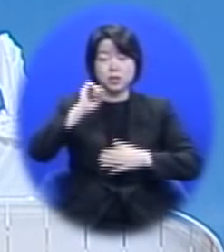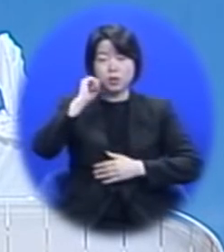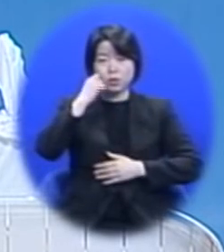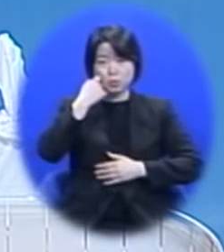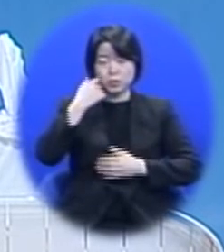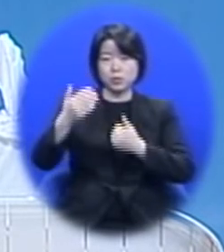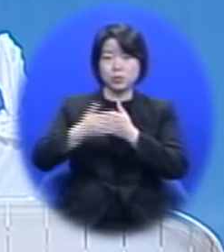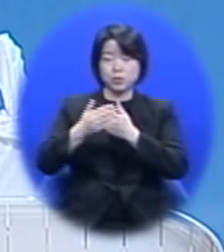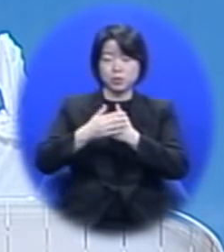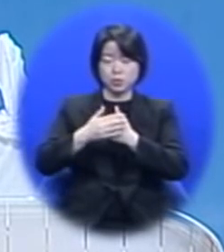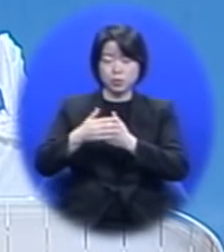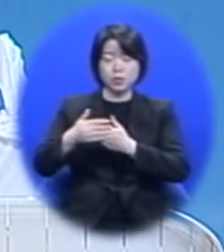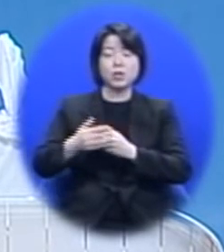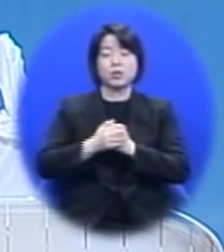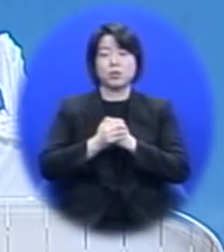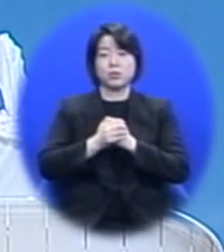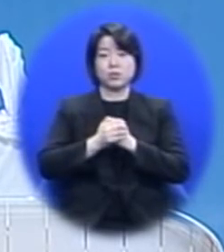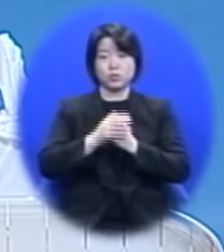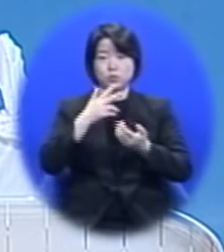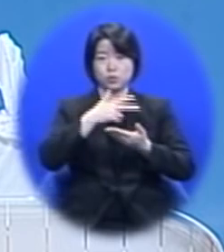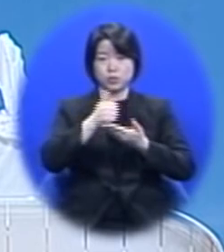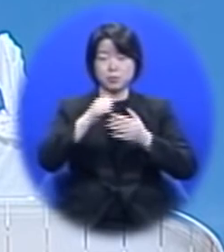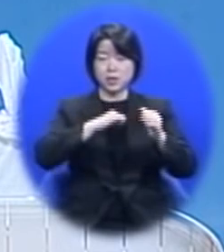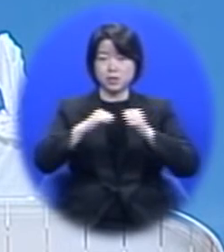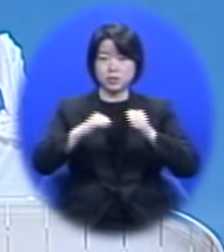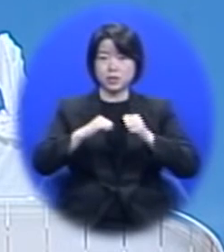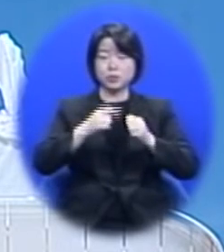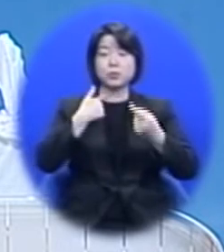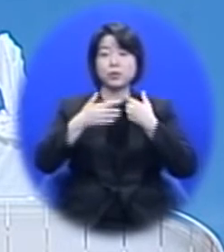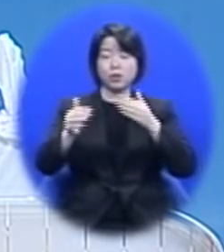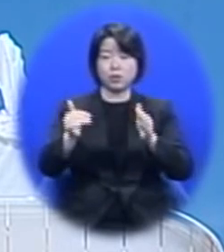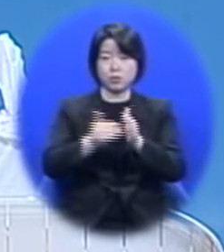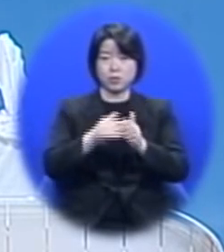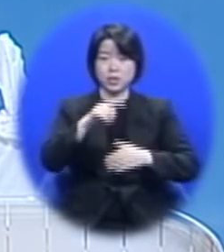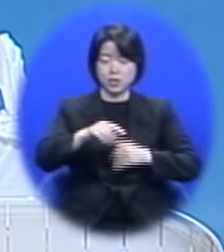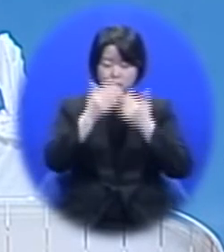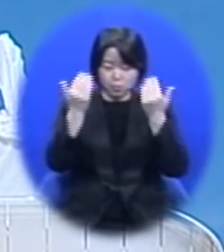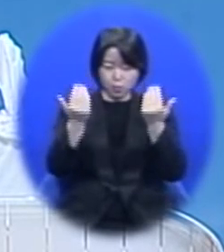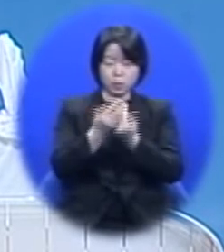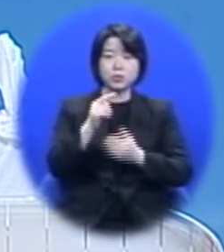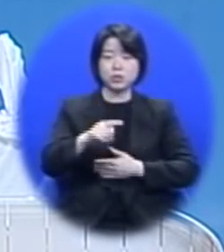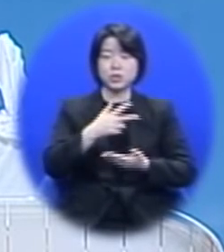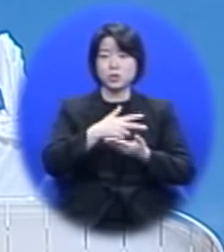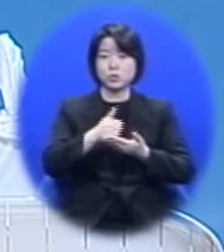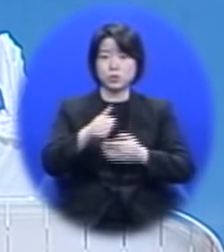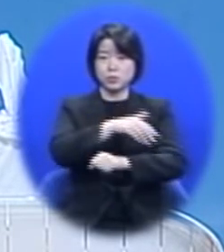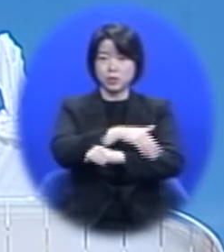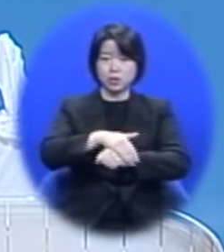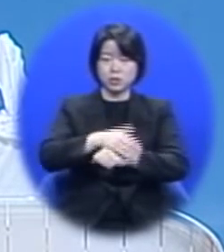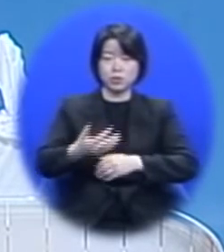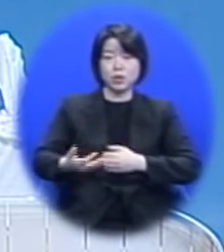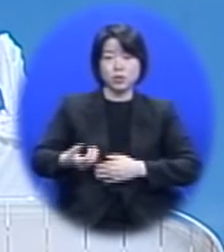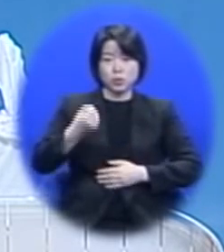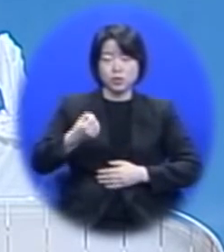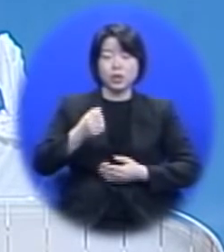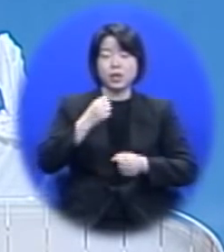주님의 역사도 경험하게 하셨습니다. 이 모든 것이 주님이 계획하시고 누리게 하신